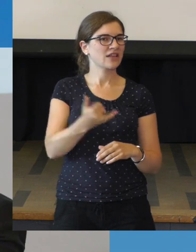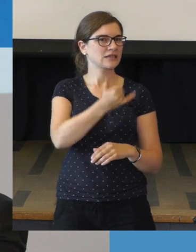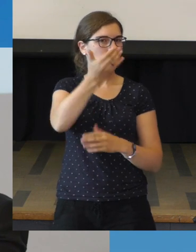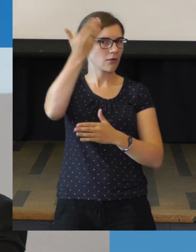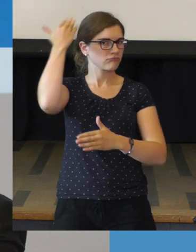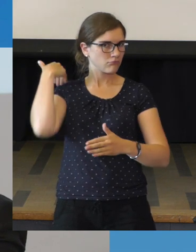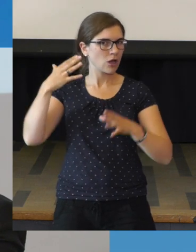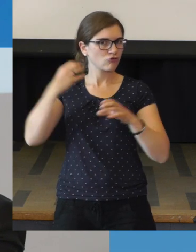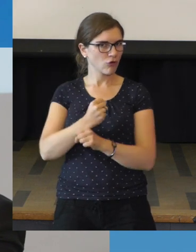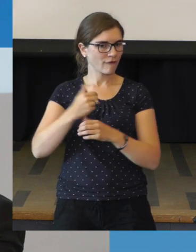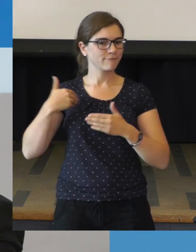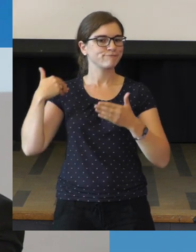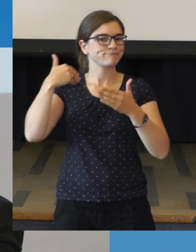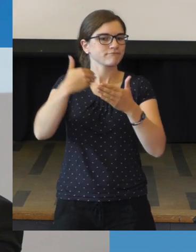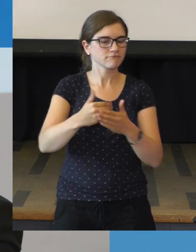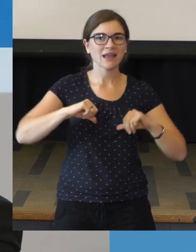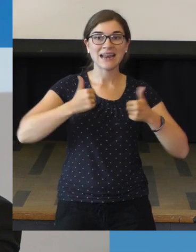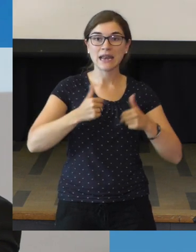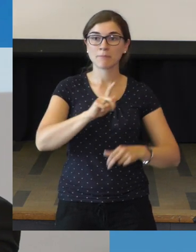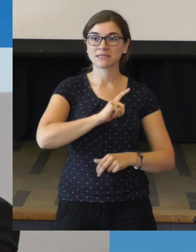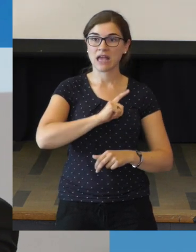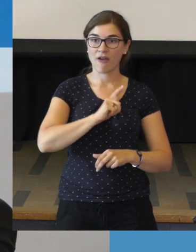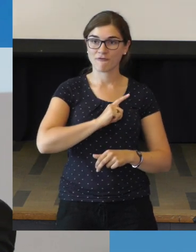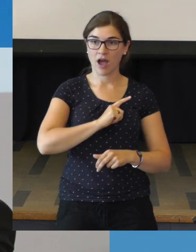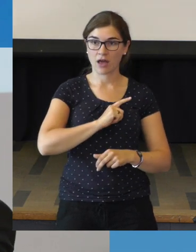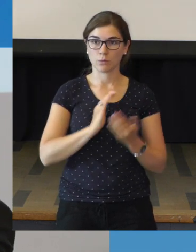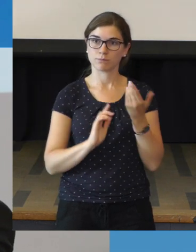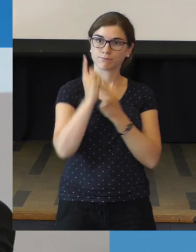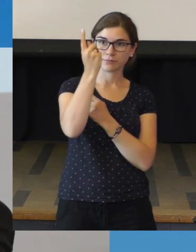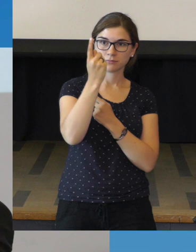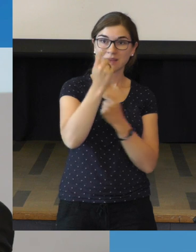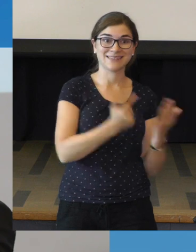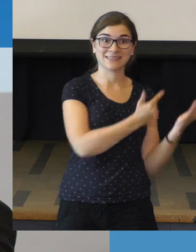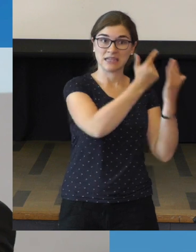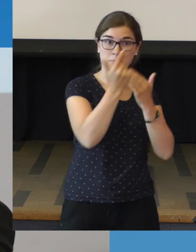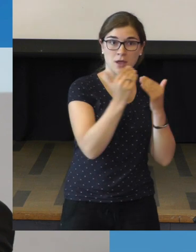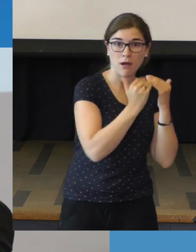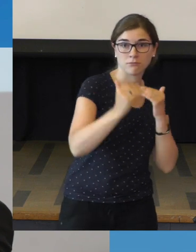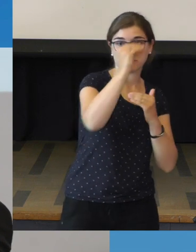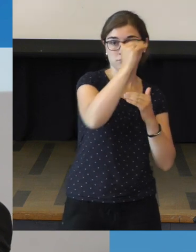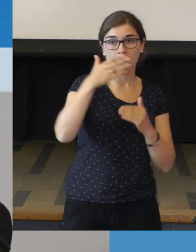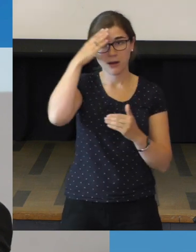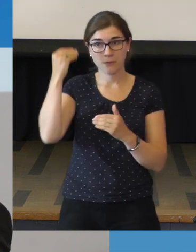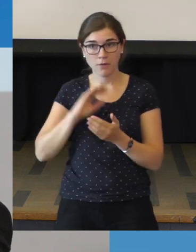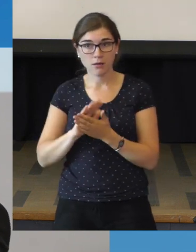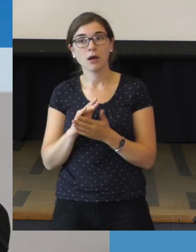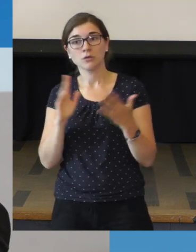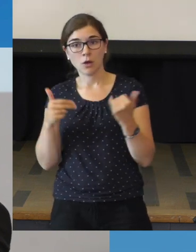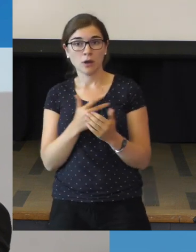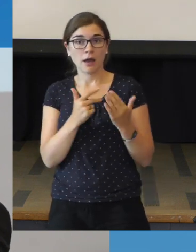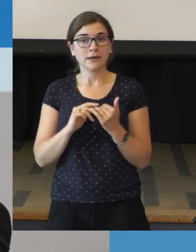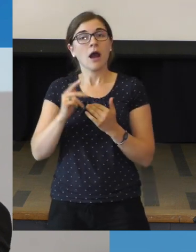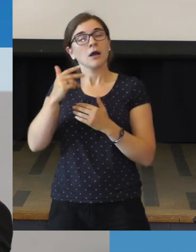haben, die Lebenserwartung in Deutschland um ungefähr 7 Jahre bei Frauen und 8 Jahre bei Männern zu erhöhen. Und das geht zu 70%